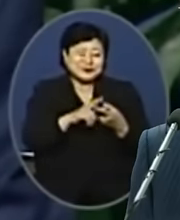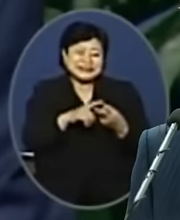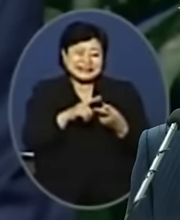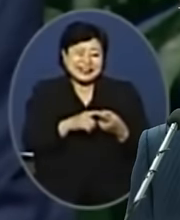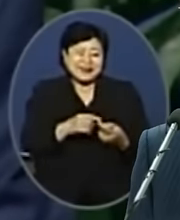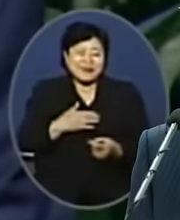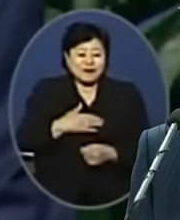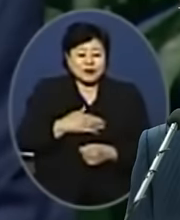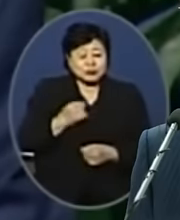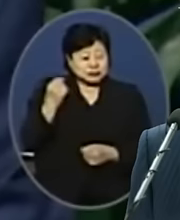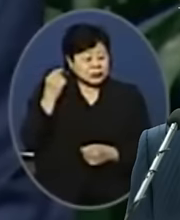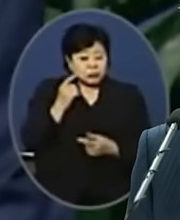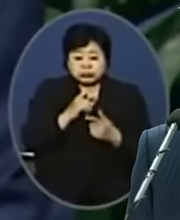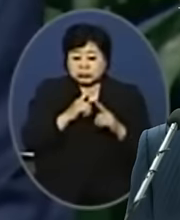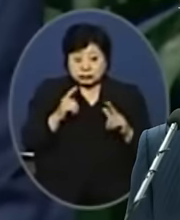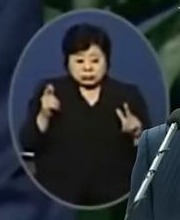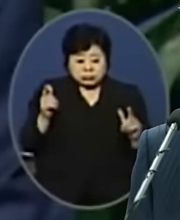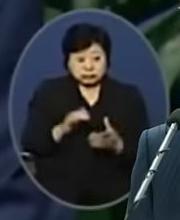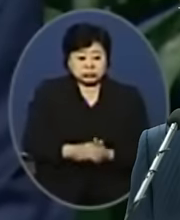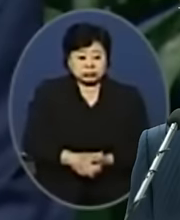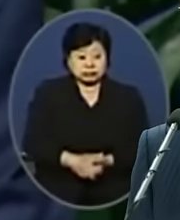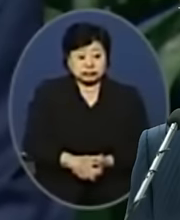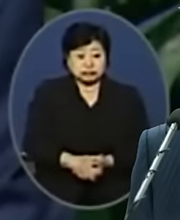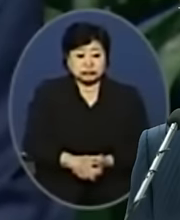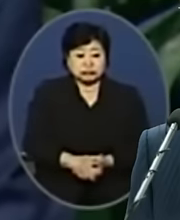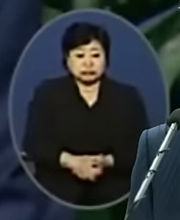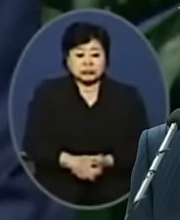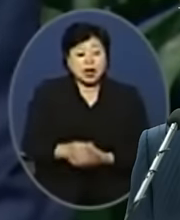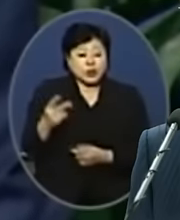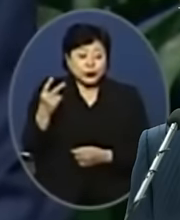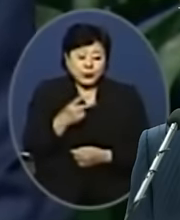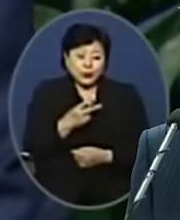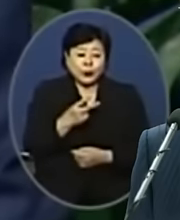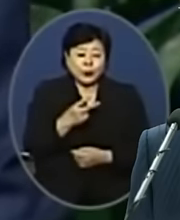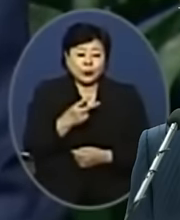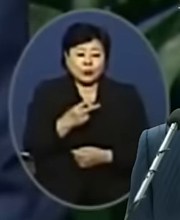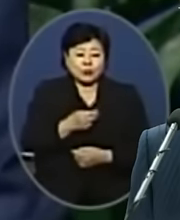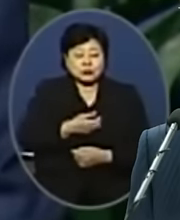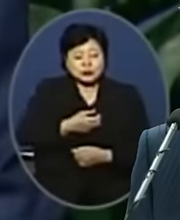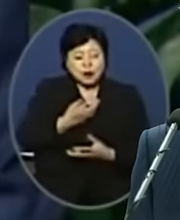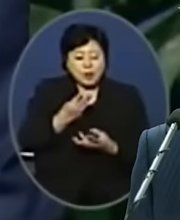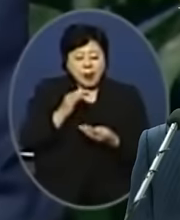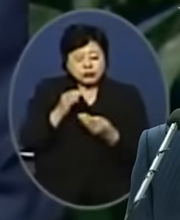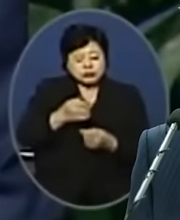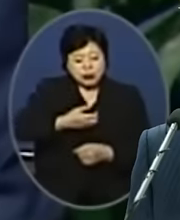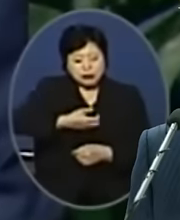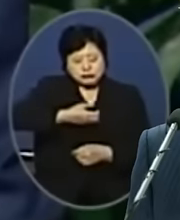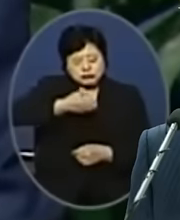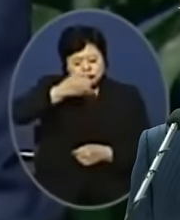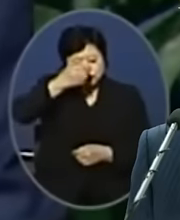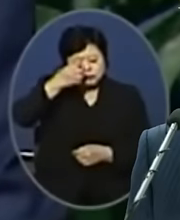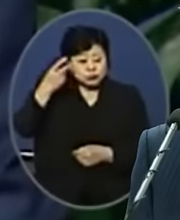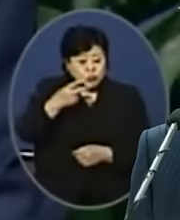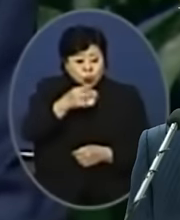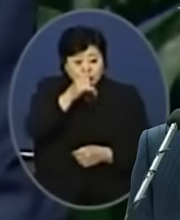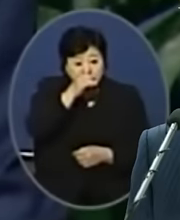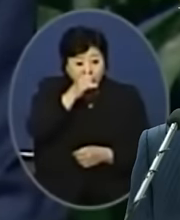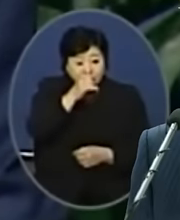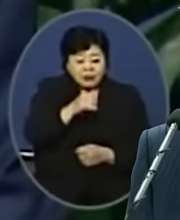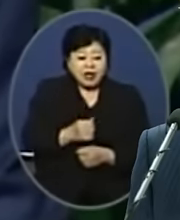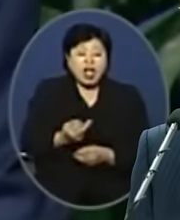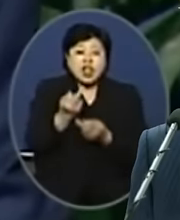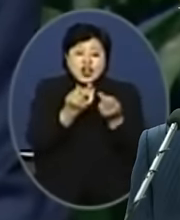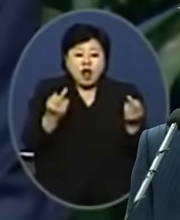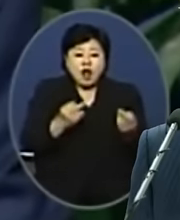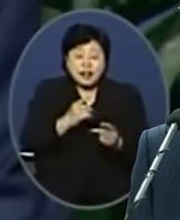기분 나쁘게 듣지 않고 그 다음 또 며칠 지나고 난 다음에 야